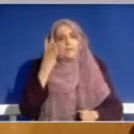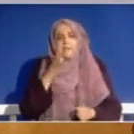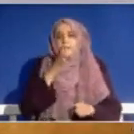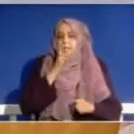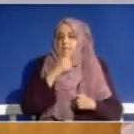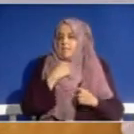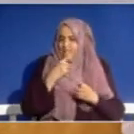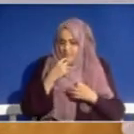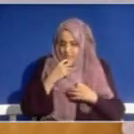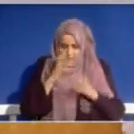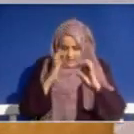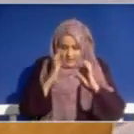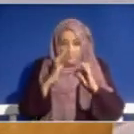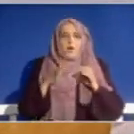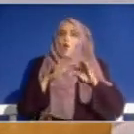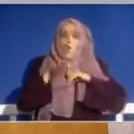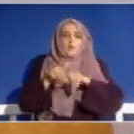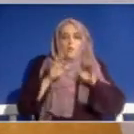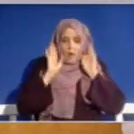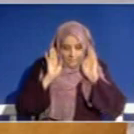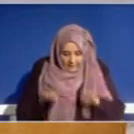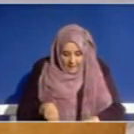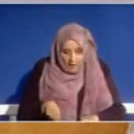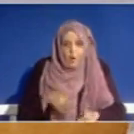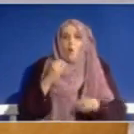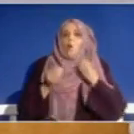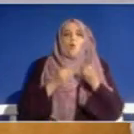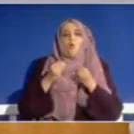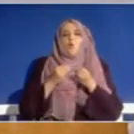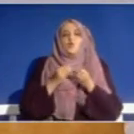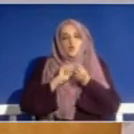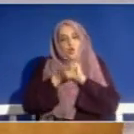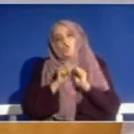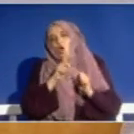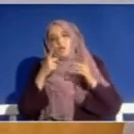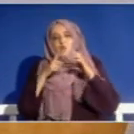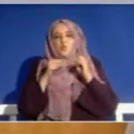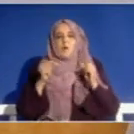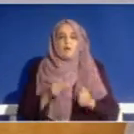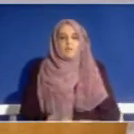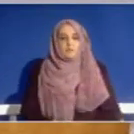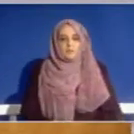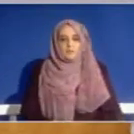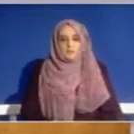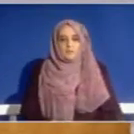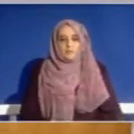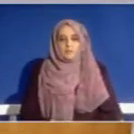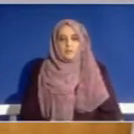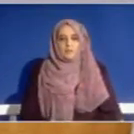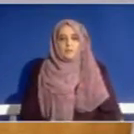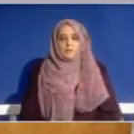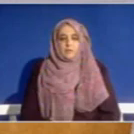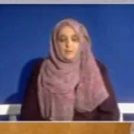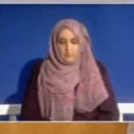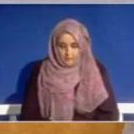أن تستحضري ما ذهب عن ذهنك، إما أن تركعي وإما تنتقلي إلى سورة أخرى. سورة أخرى نعم. السيدة سعاد من ولاية